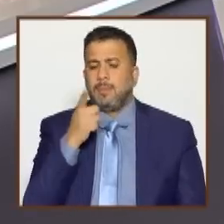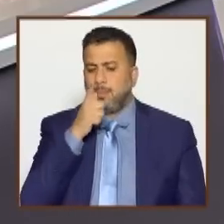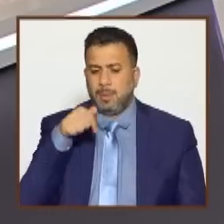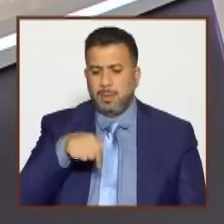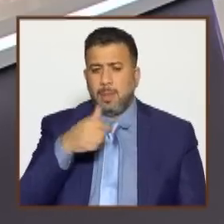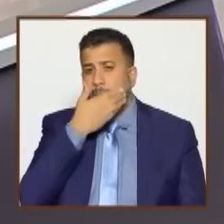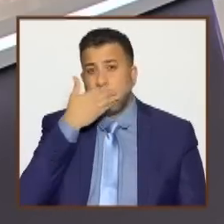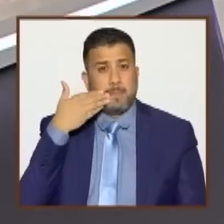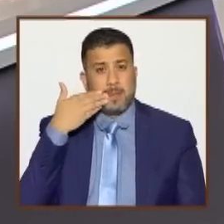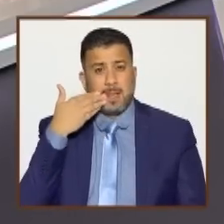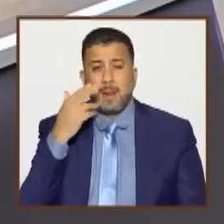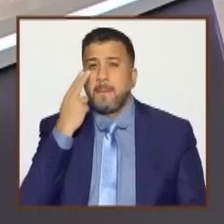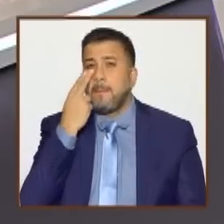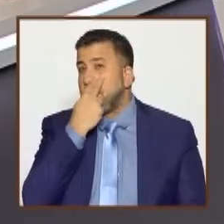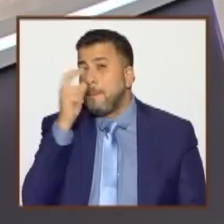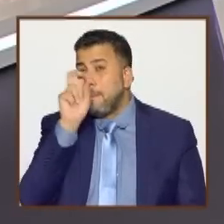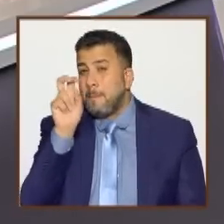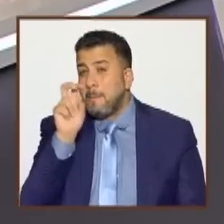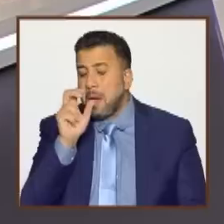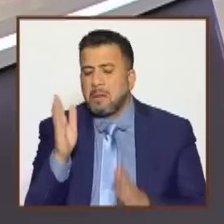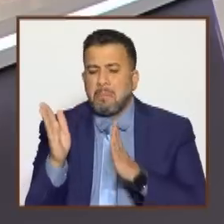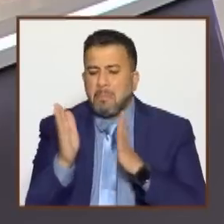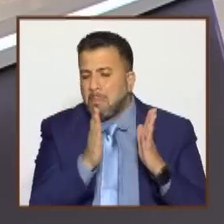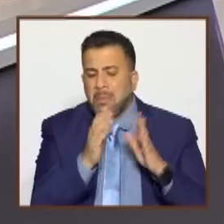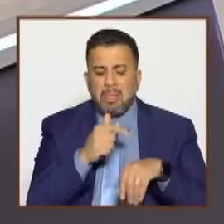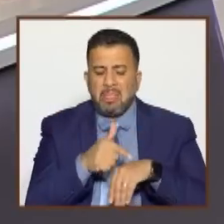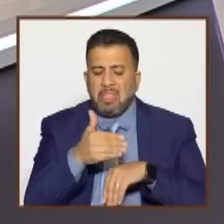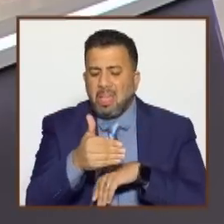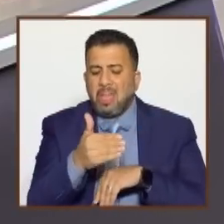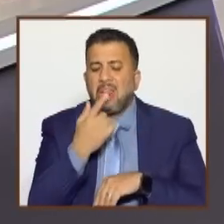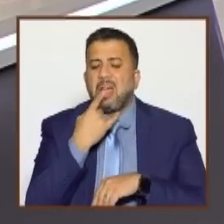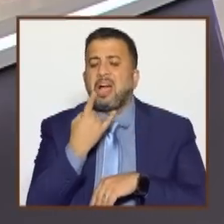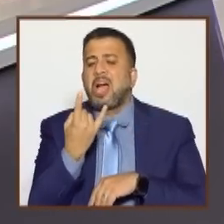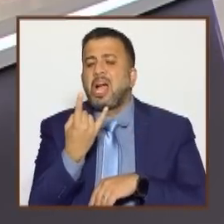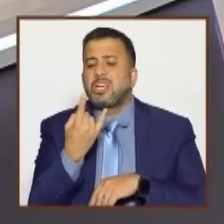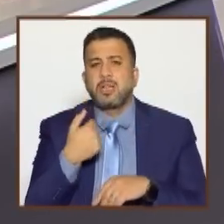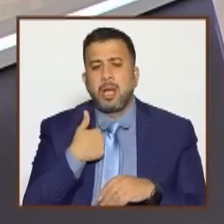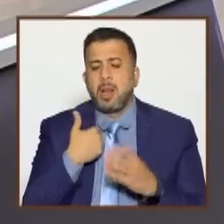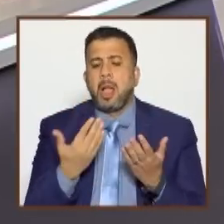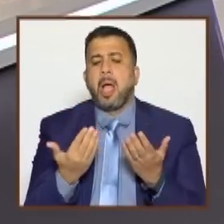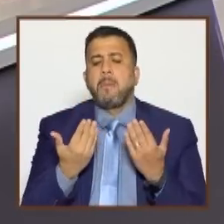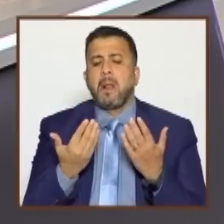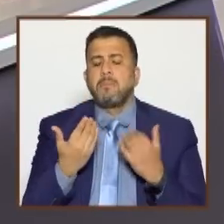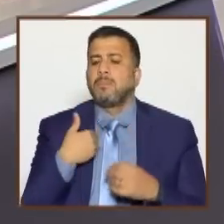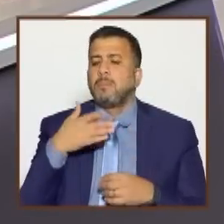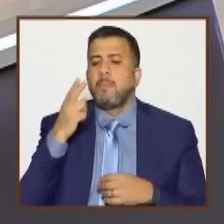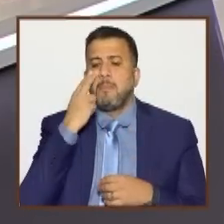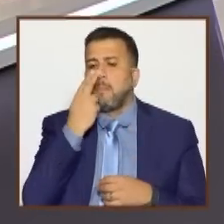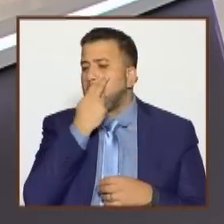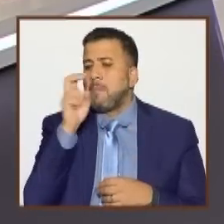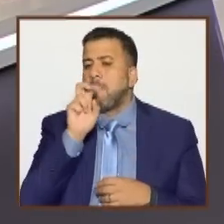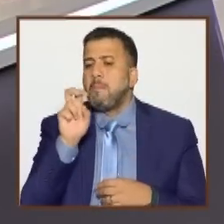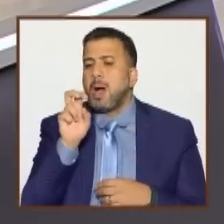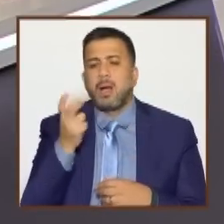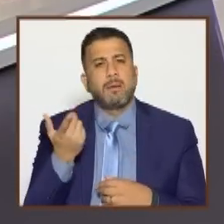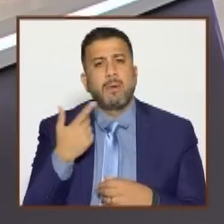رمضان يؤخرون صلاة المغرب بعد الأذان ب10 دقائق تقريبا، يقول أنا لما أذهب مبكر ماذا أفعل أول شيء؟ هل